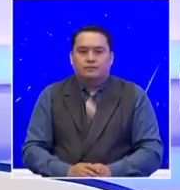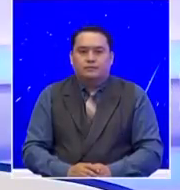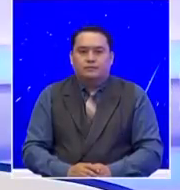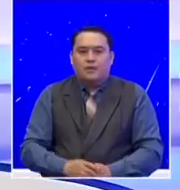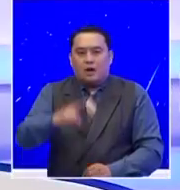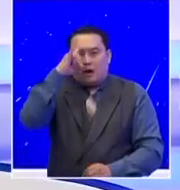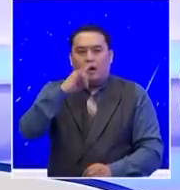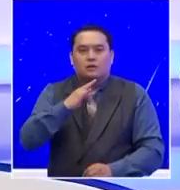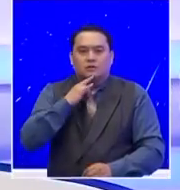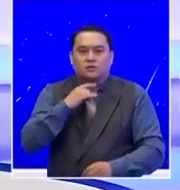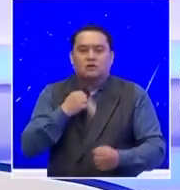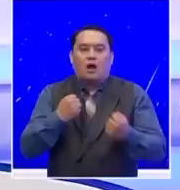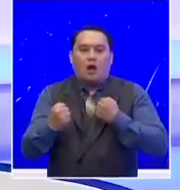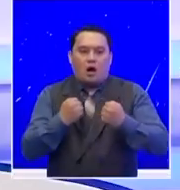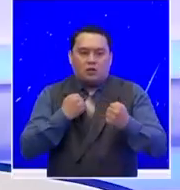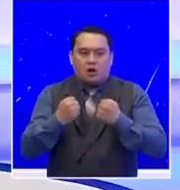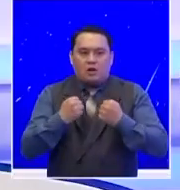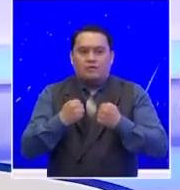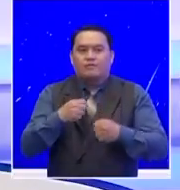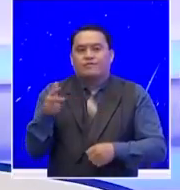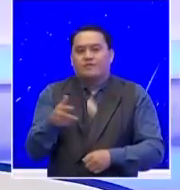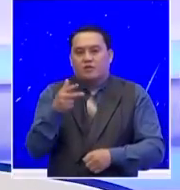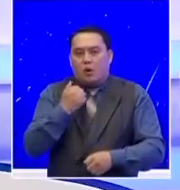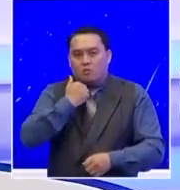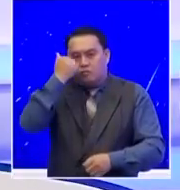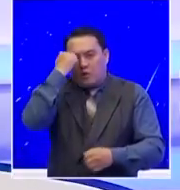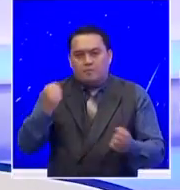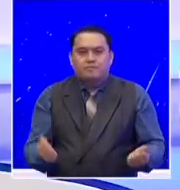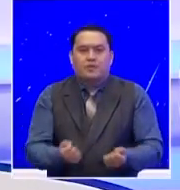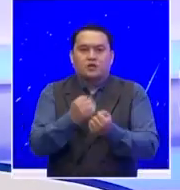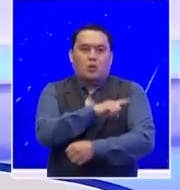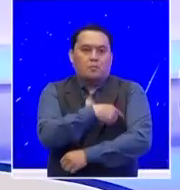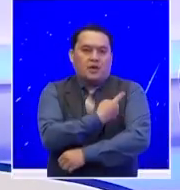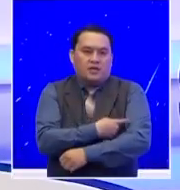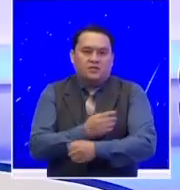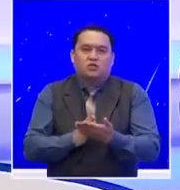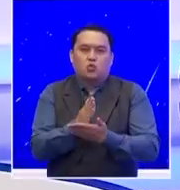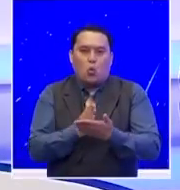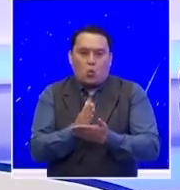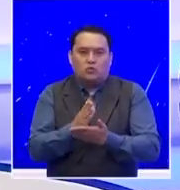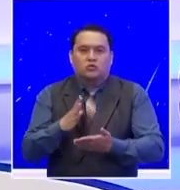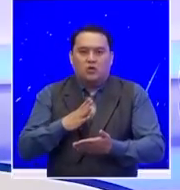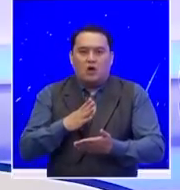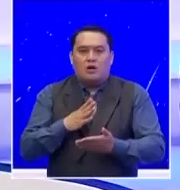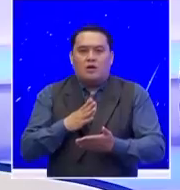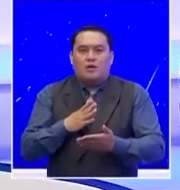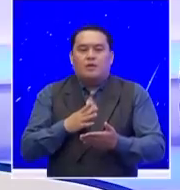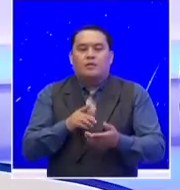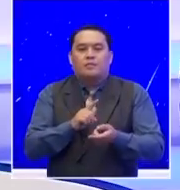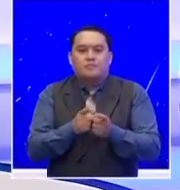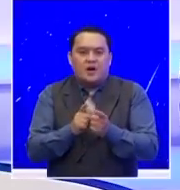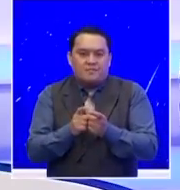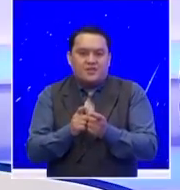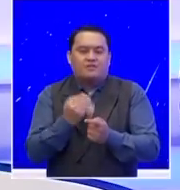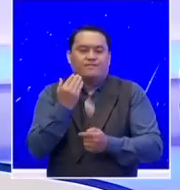Казахстанские атлеты записали видео, в котором выразили слова благодарности и поддержки медицинским работникам, находящимся на передовой в борьбе с